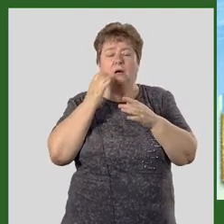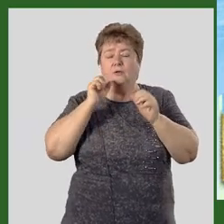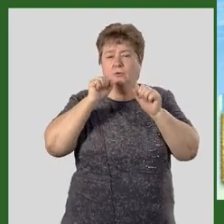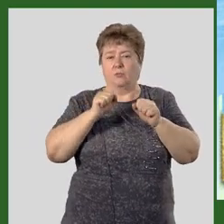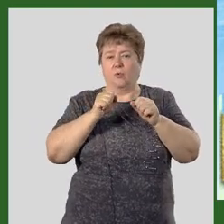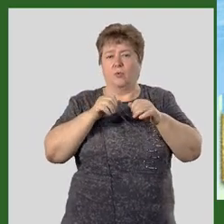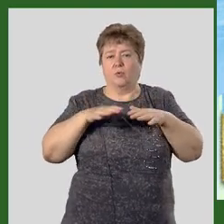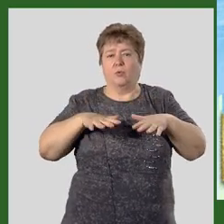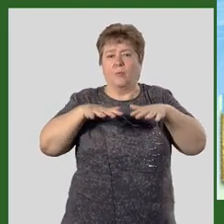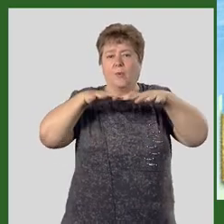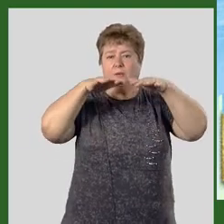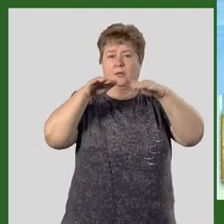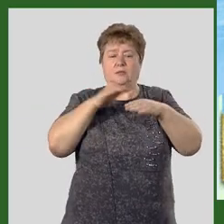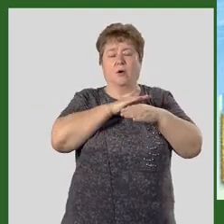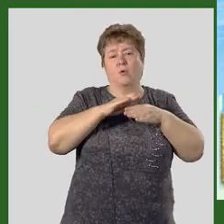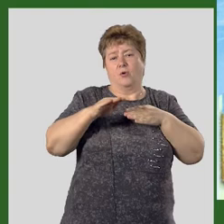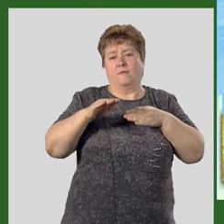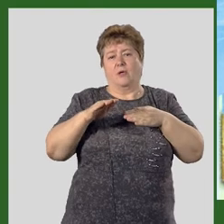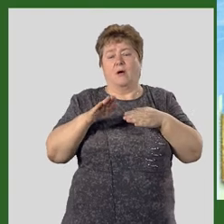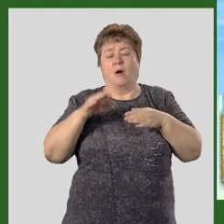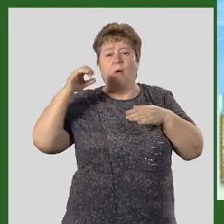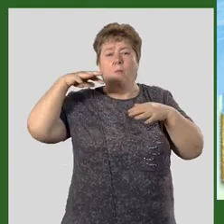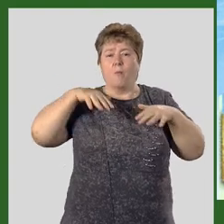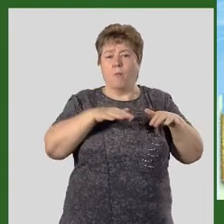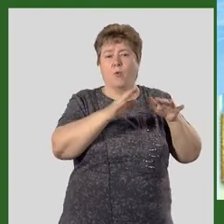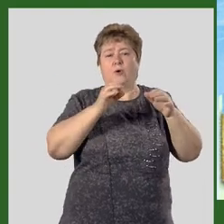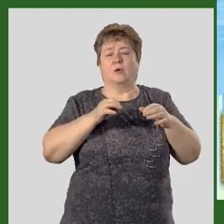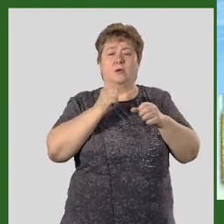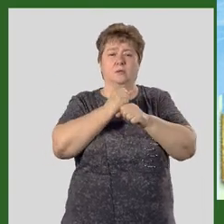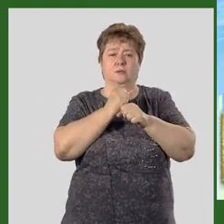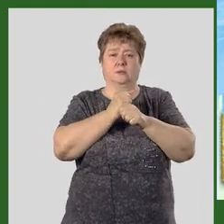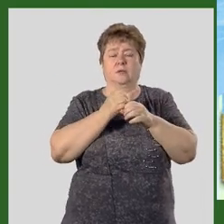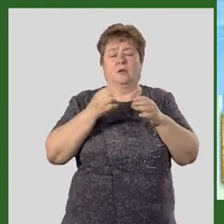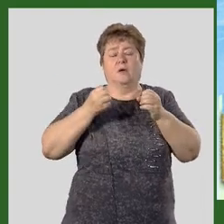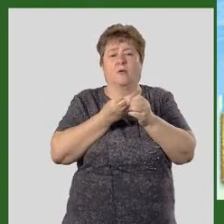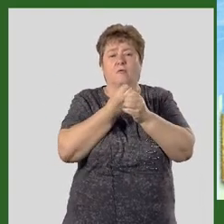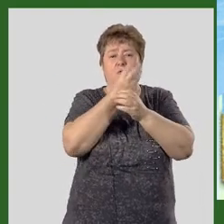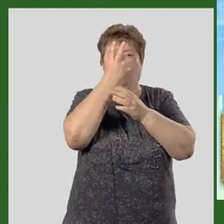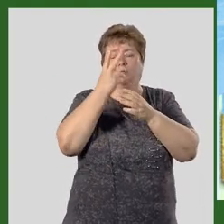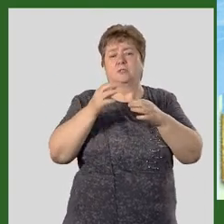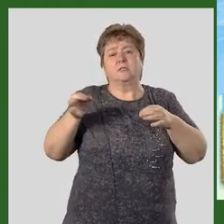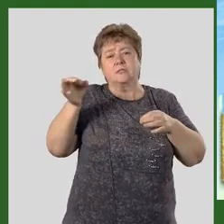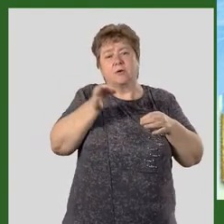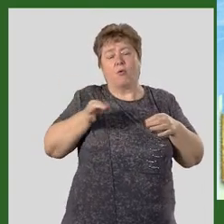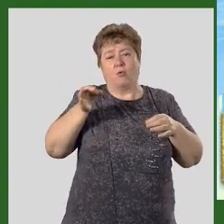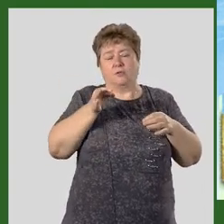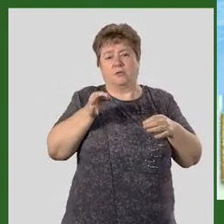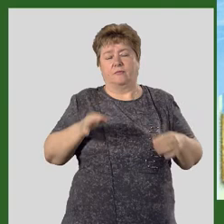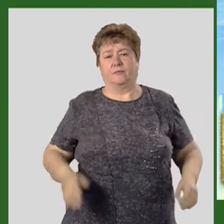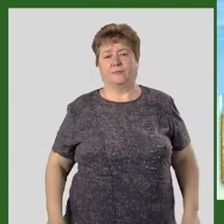могут подняться выше уровня моря и образовать вулканический остров.